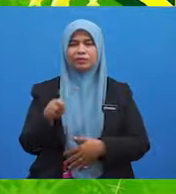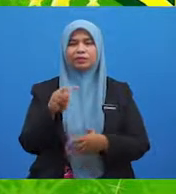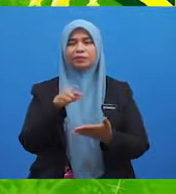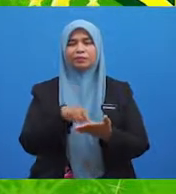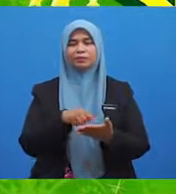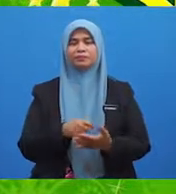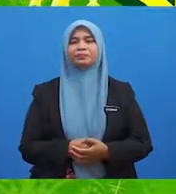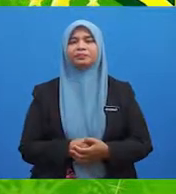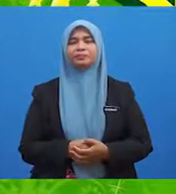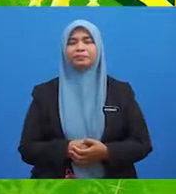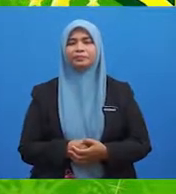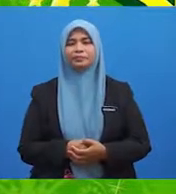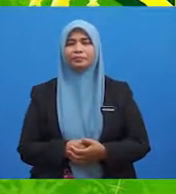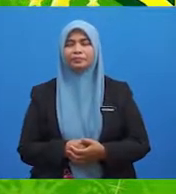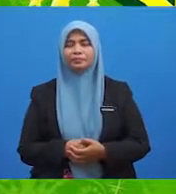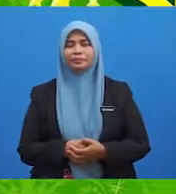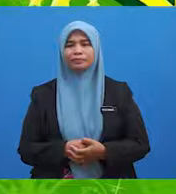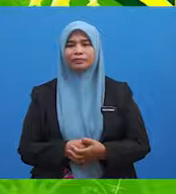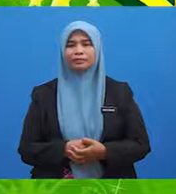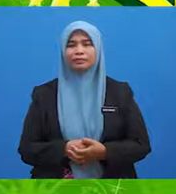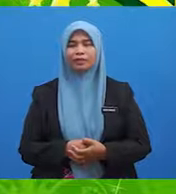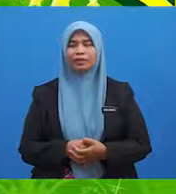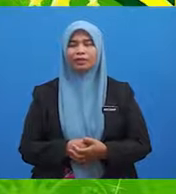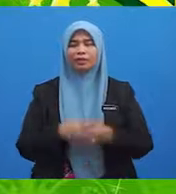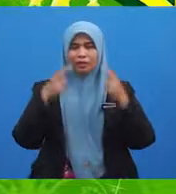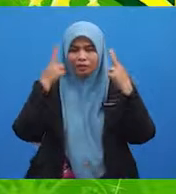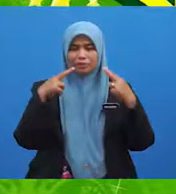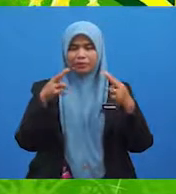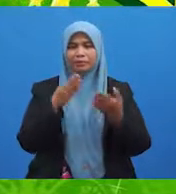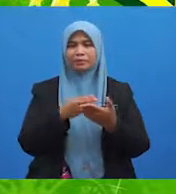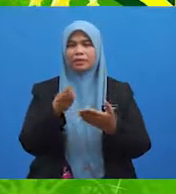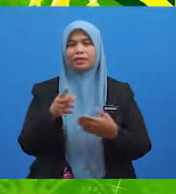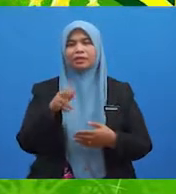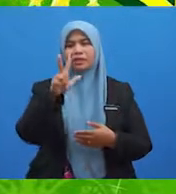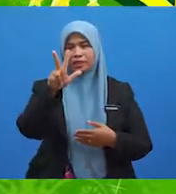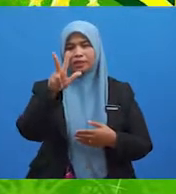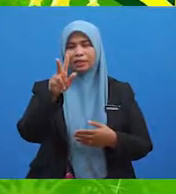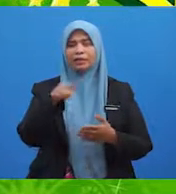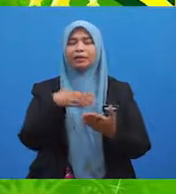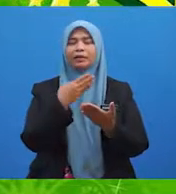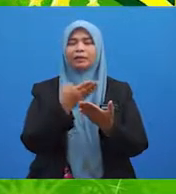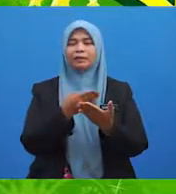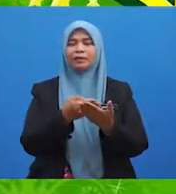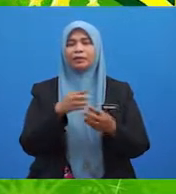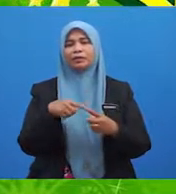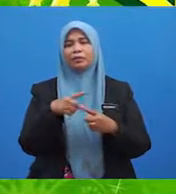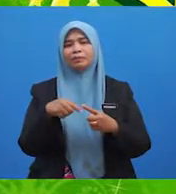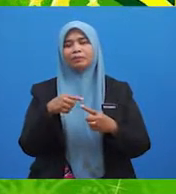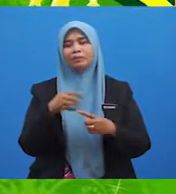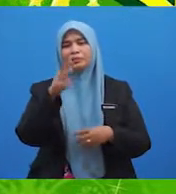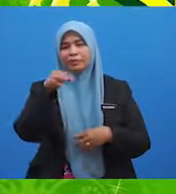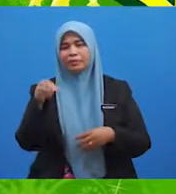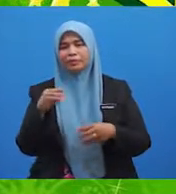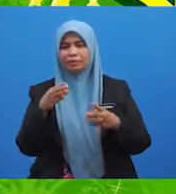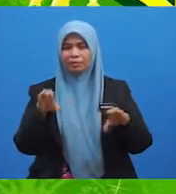tahiyatul masjid apabila masuk ke dalam masjid. Ustaz berikan 3 hikmah apabila murid-murid